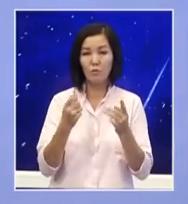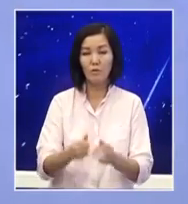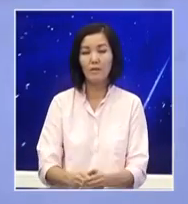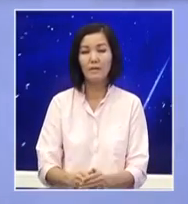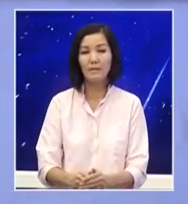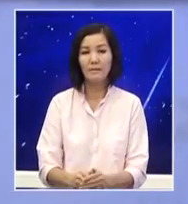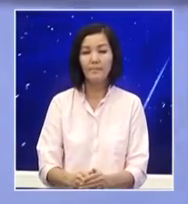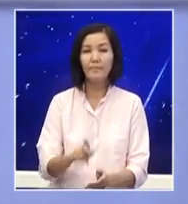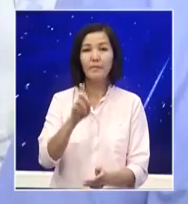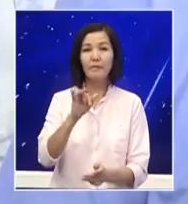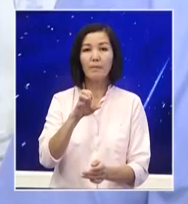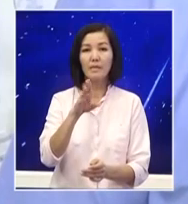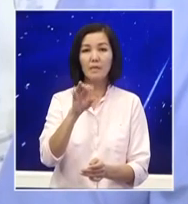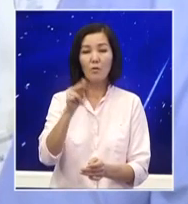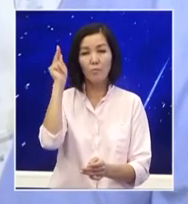бастау бизнес оқуға